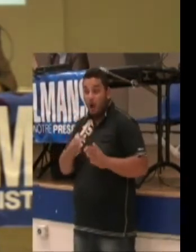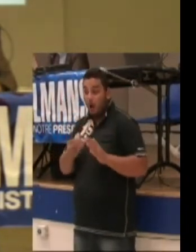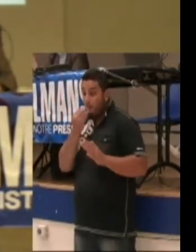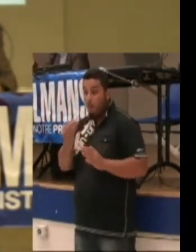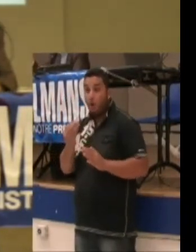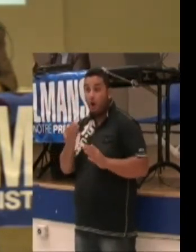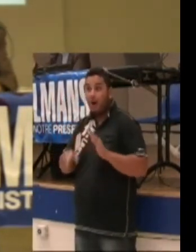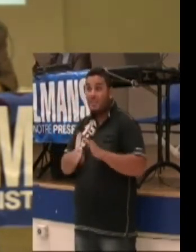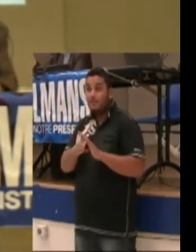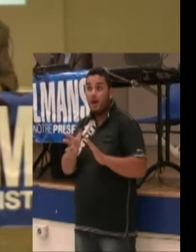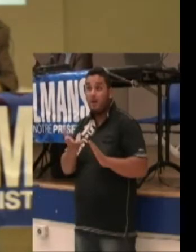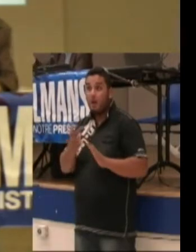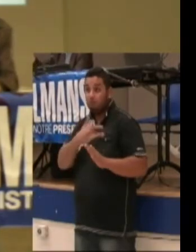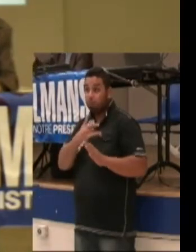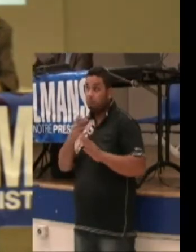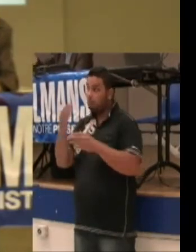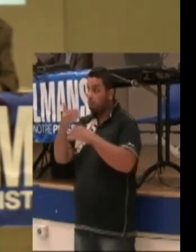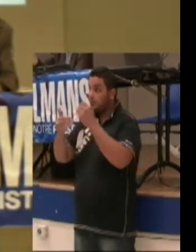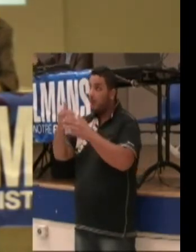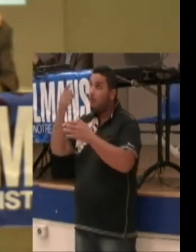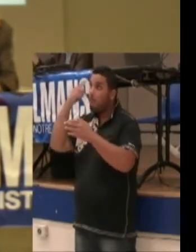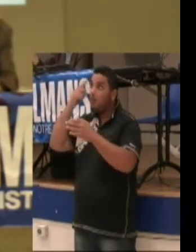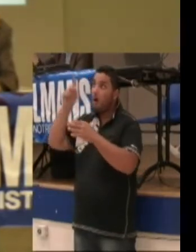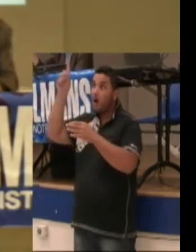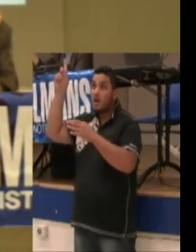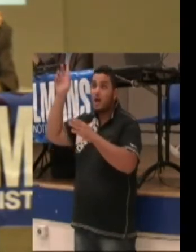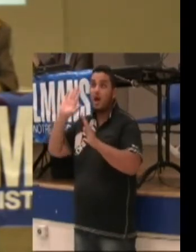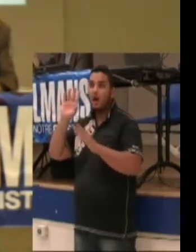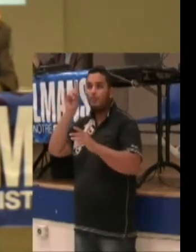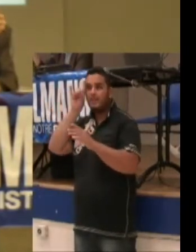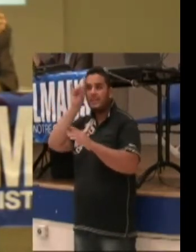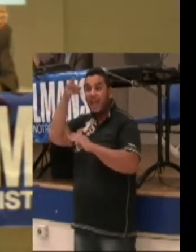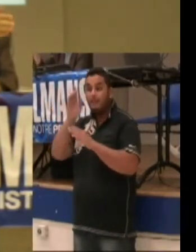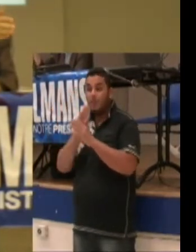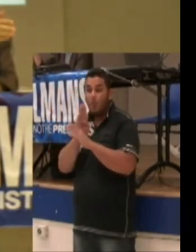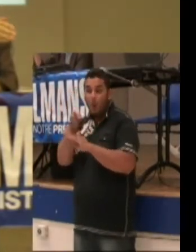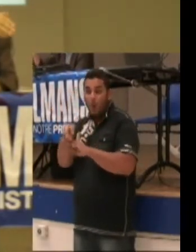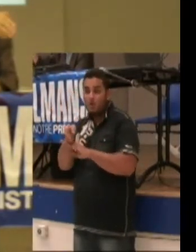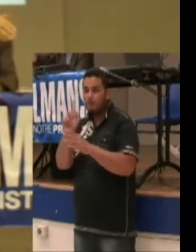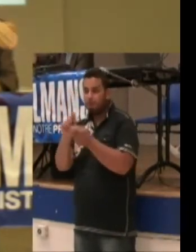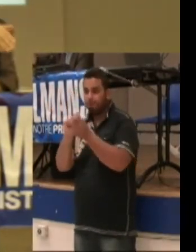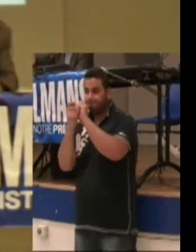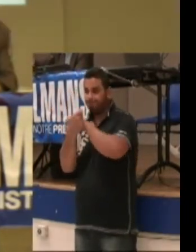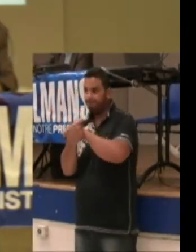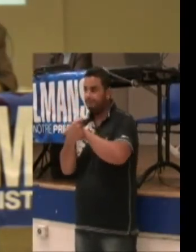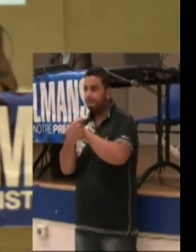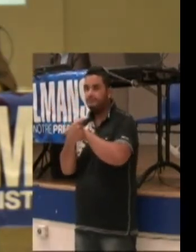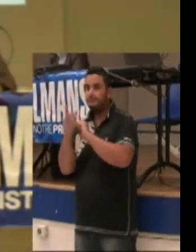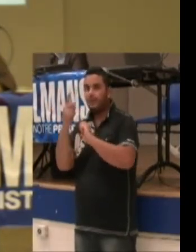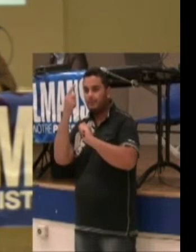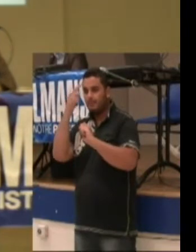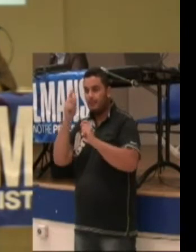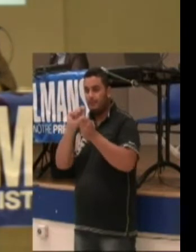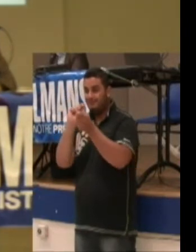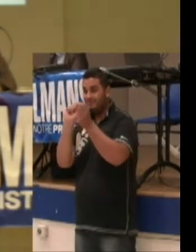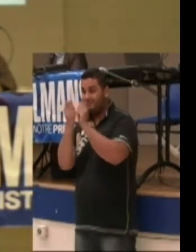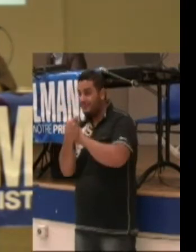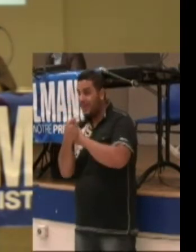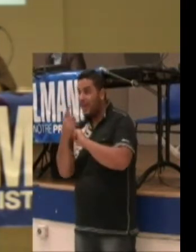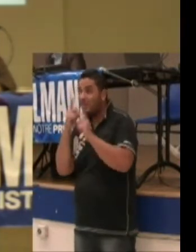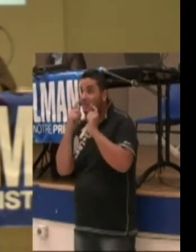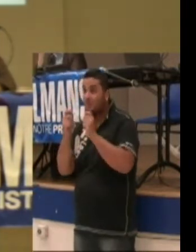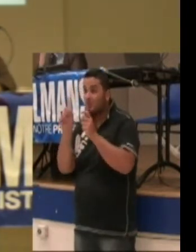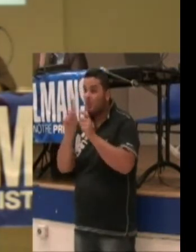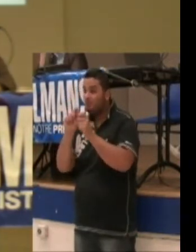mais après, le shaitan, il lui a fait détourner la niya, l'intention, pour qu'elle serve ses objectifs terrestres. Vous voyez?